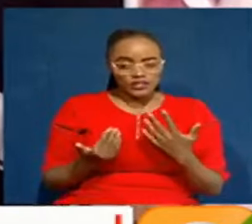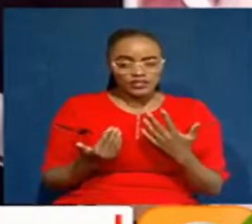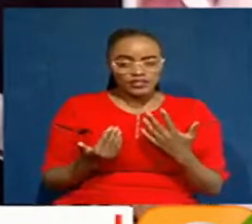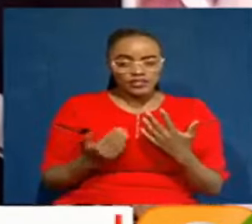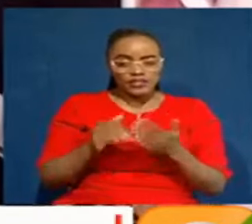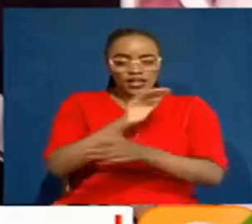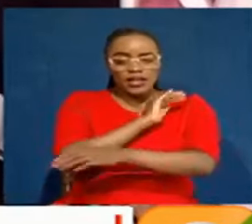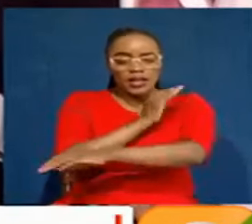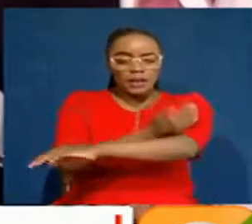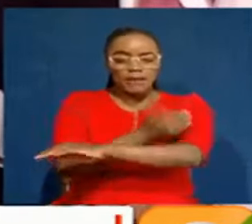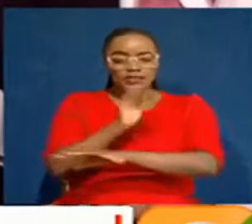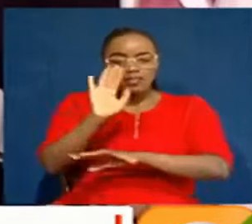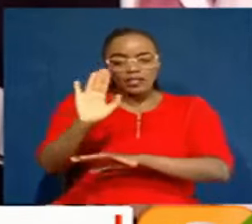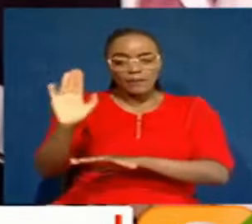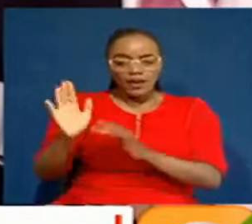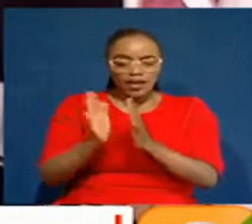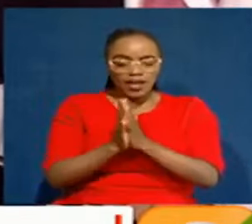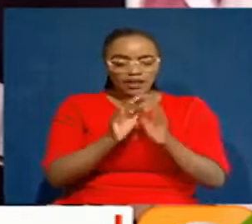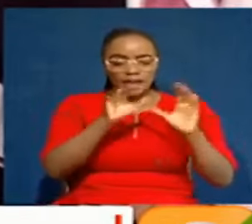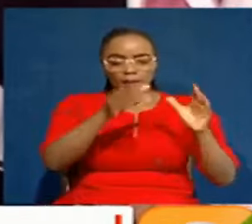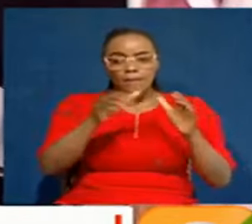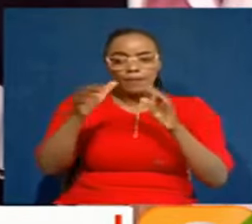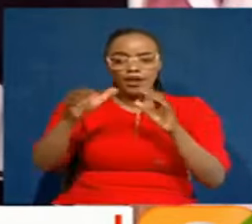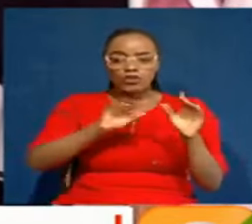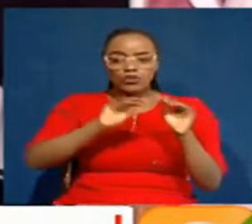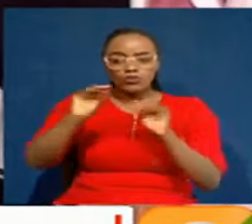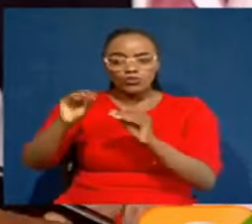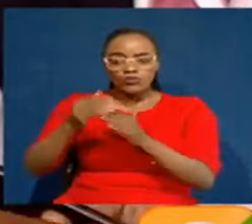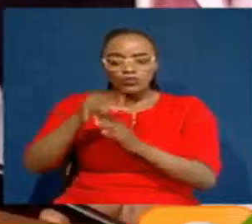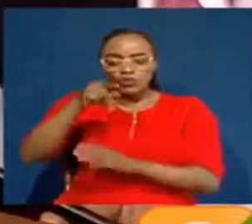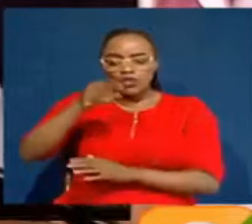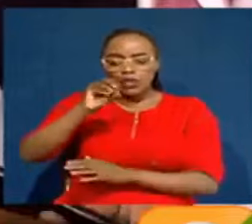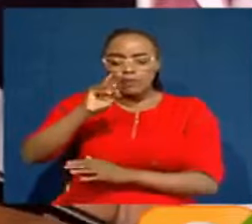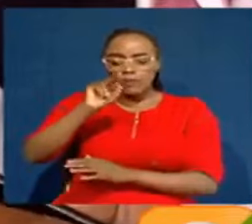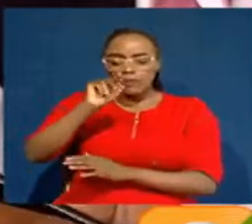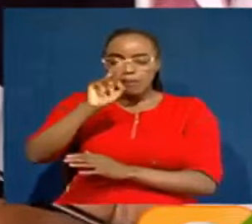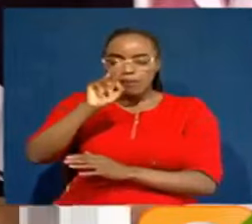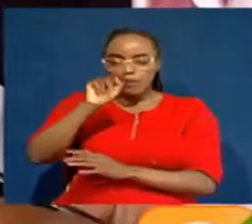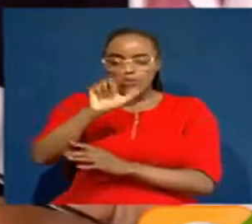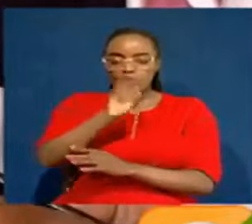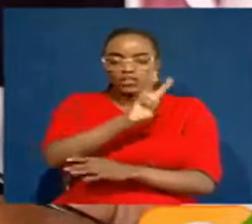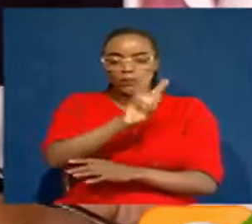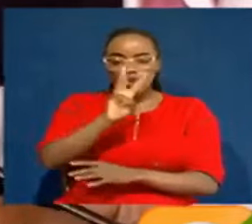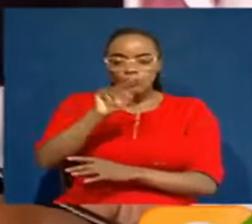their capacities and their banding, to go to the portal